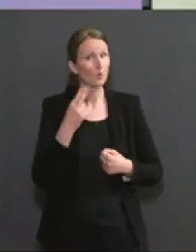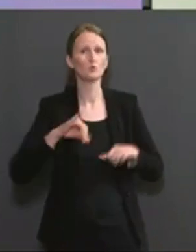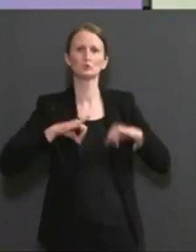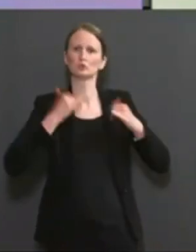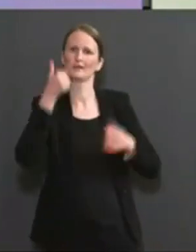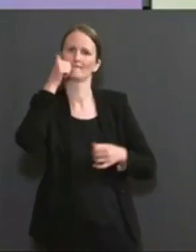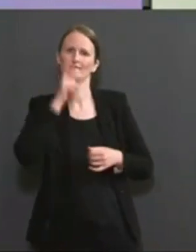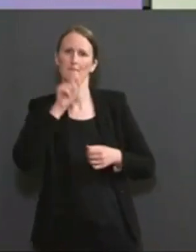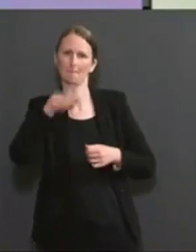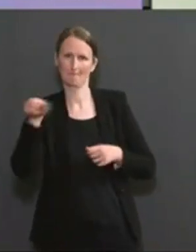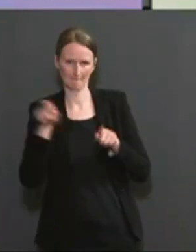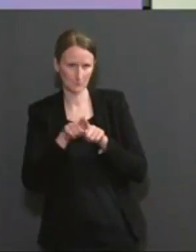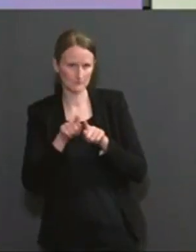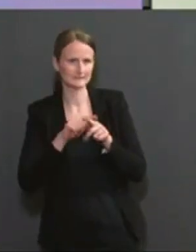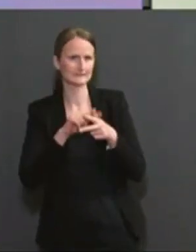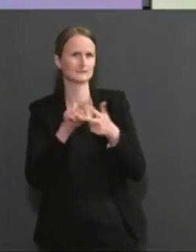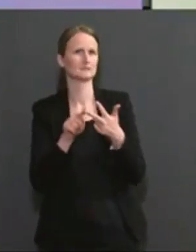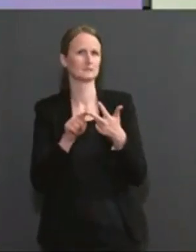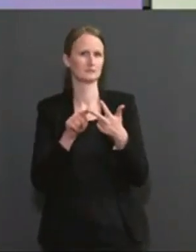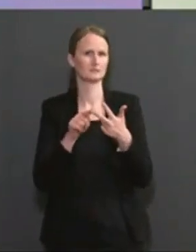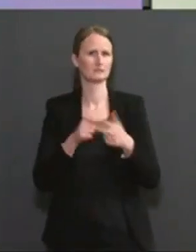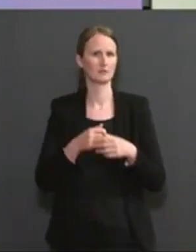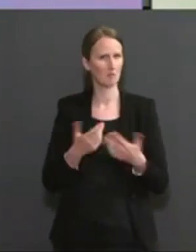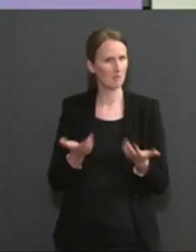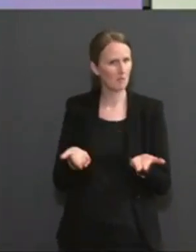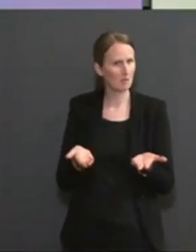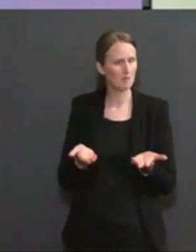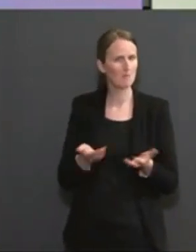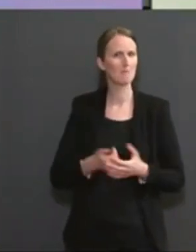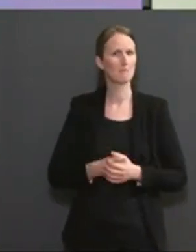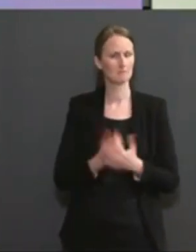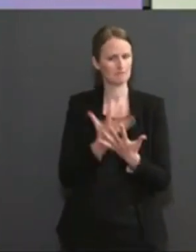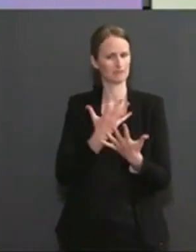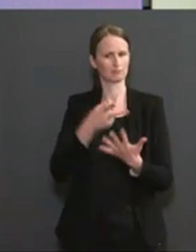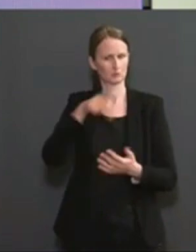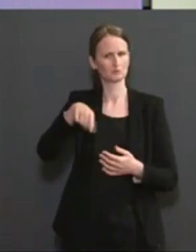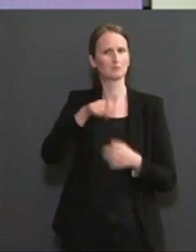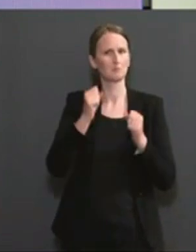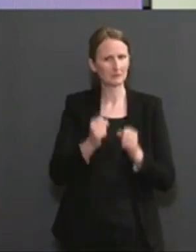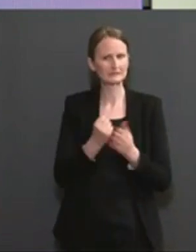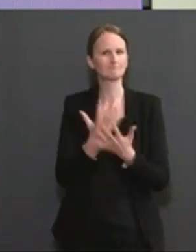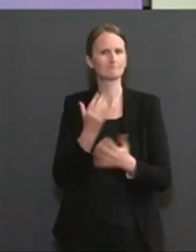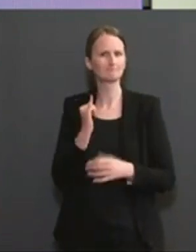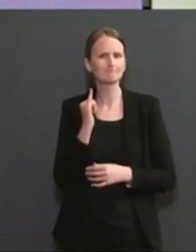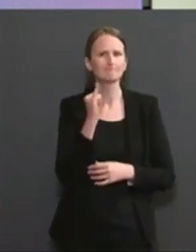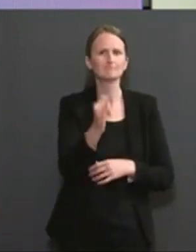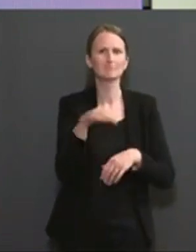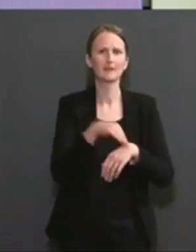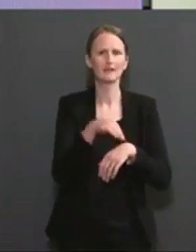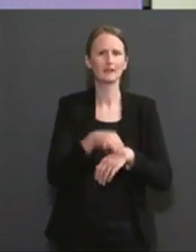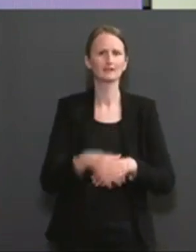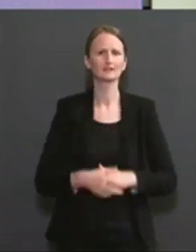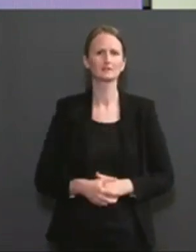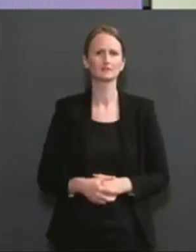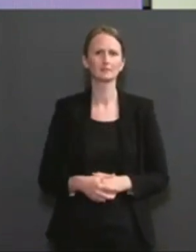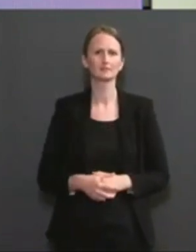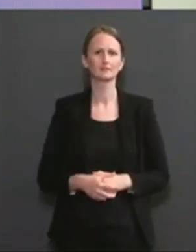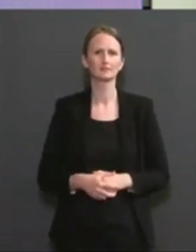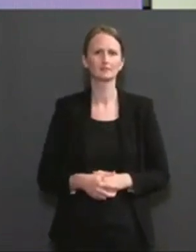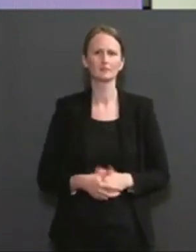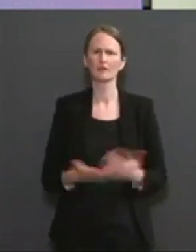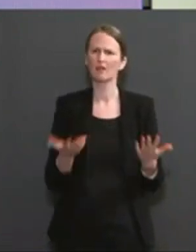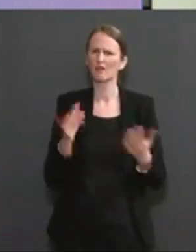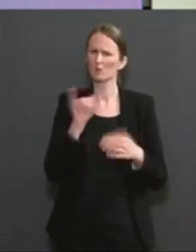reste de la population atteinte par le Covid. De quoi peut-il s'agir? Il s'agit essentiellement